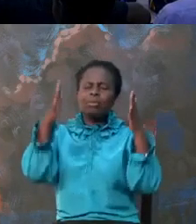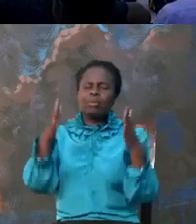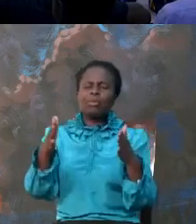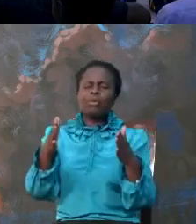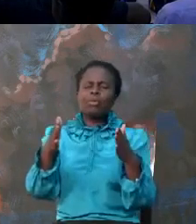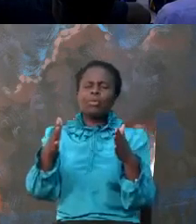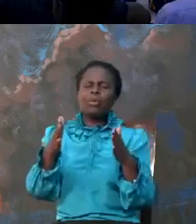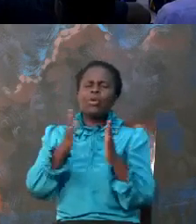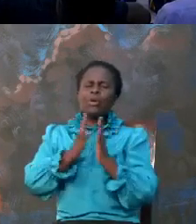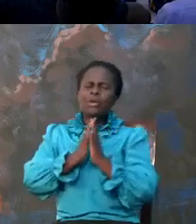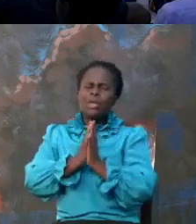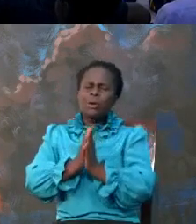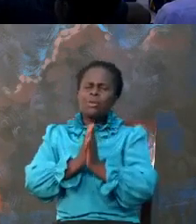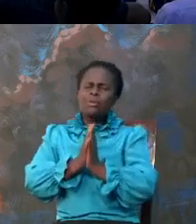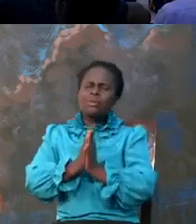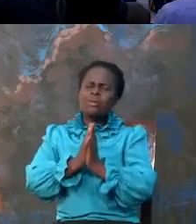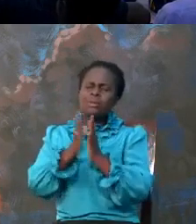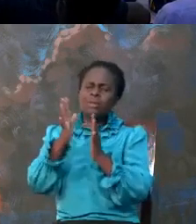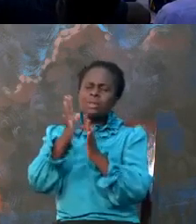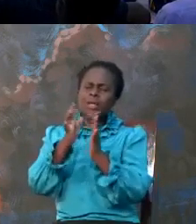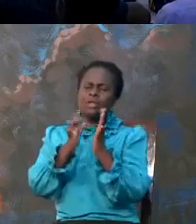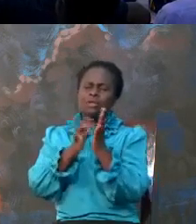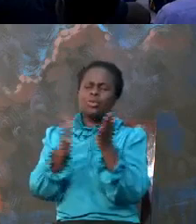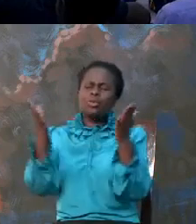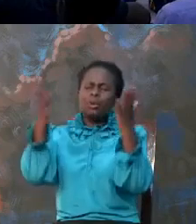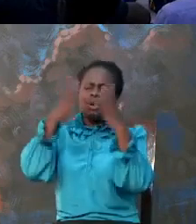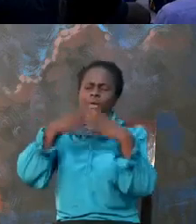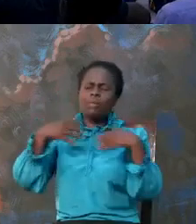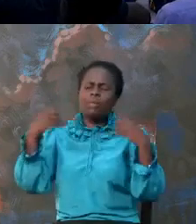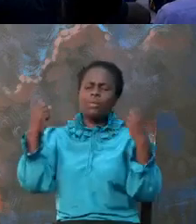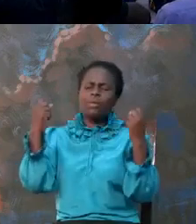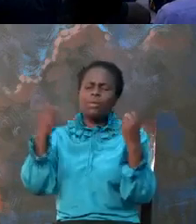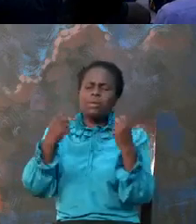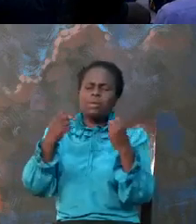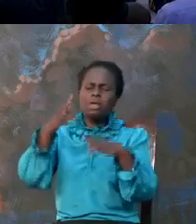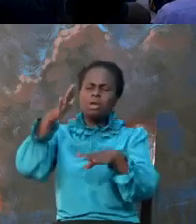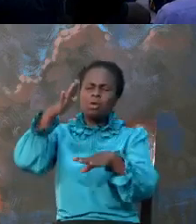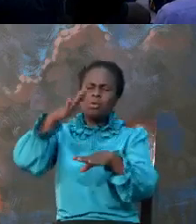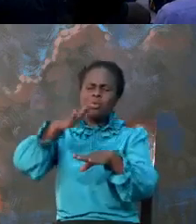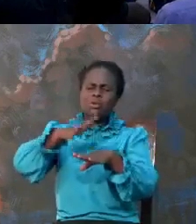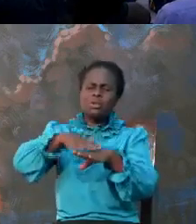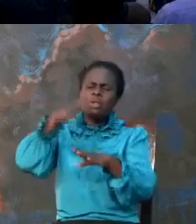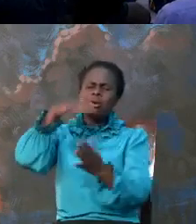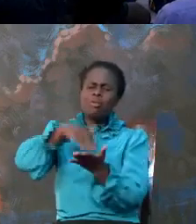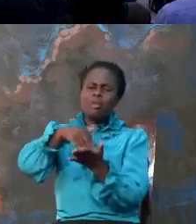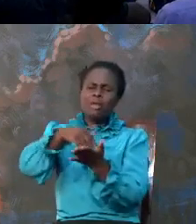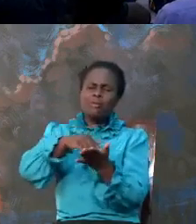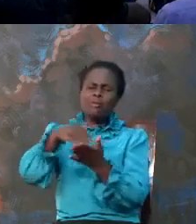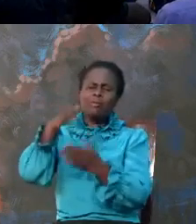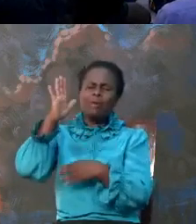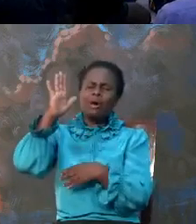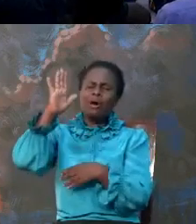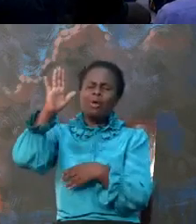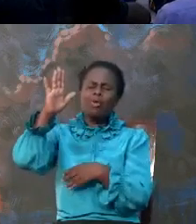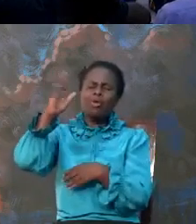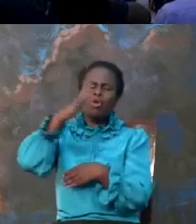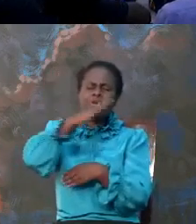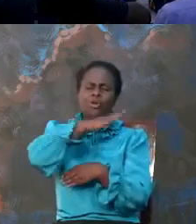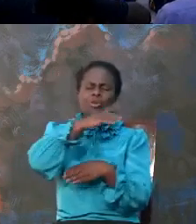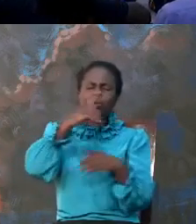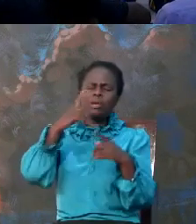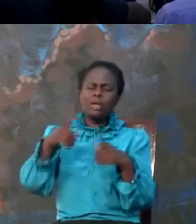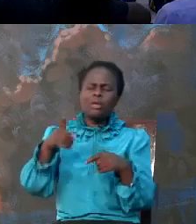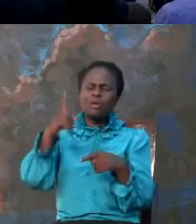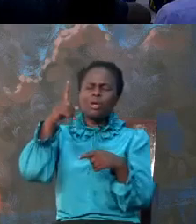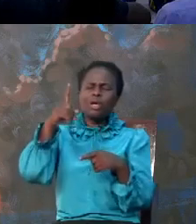na kusihi Yesu ukawaponye katika magonjwa yao. Gusa katika udhaifu wao. Na jioni ya leo